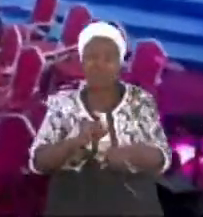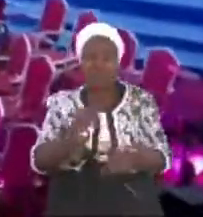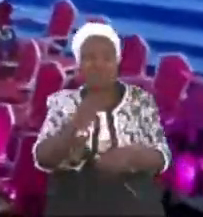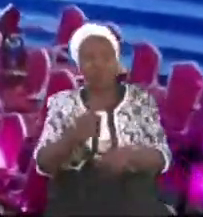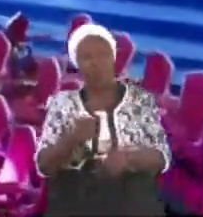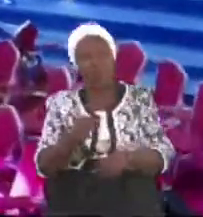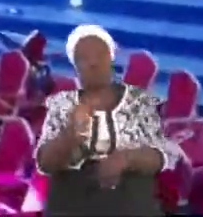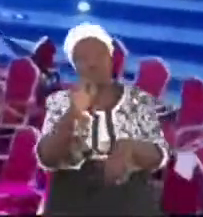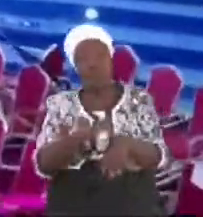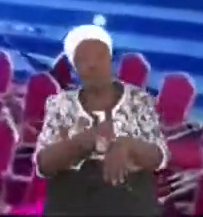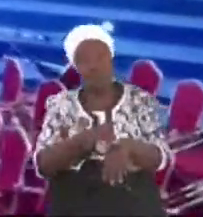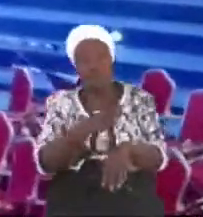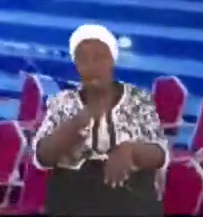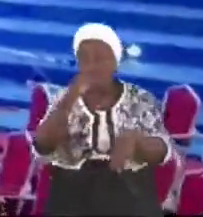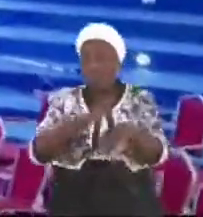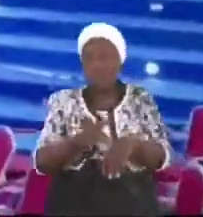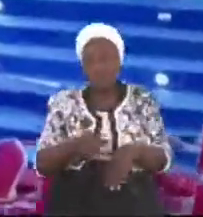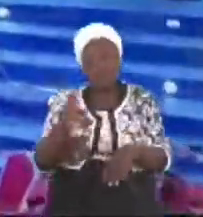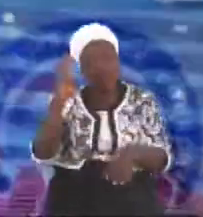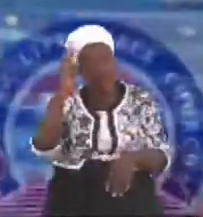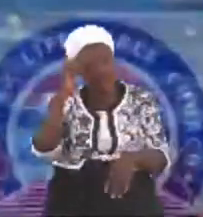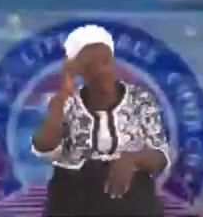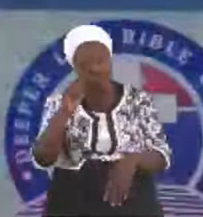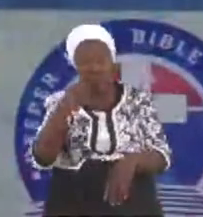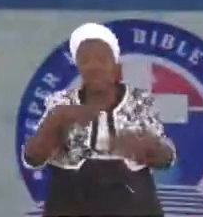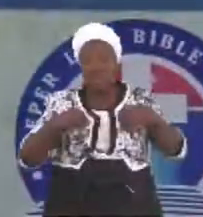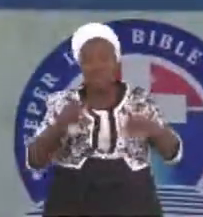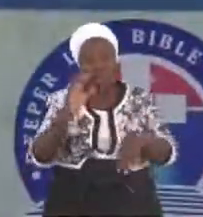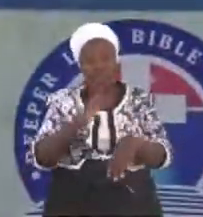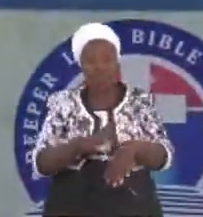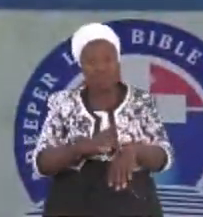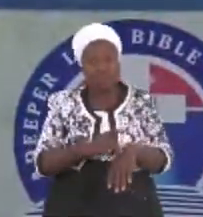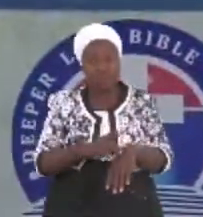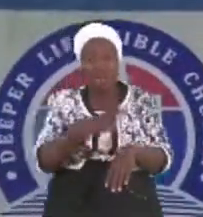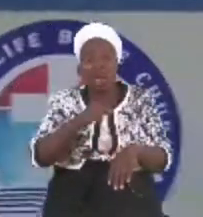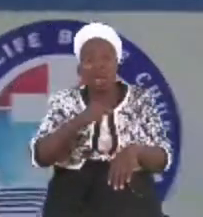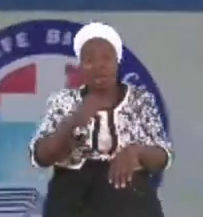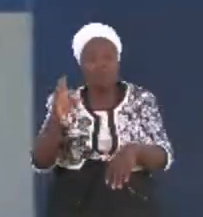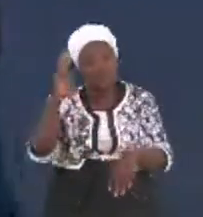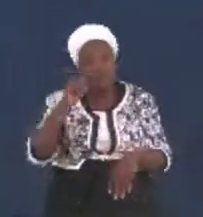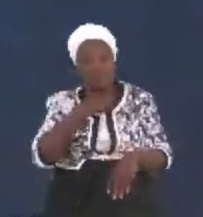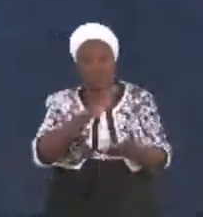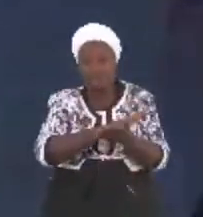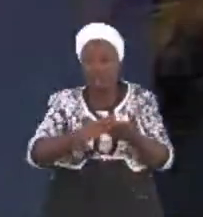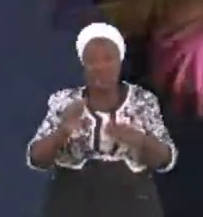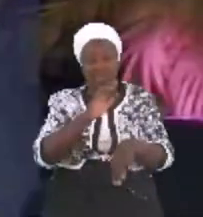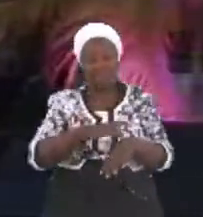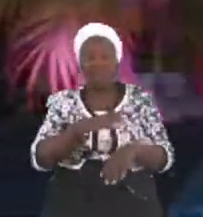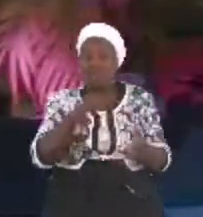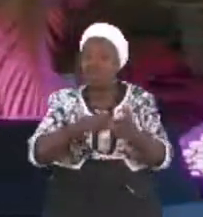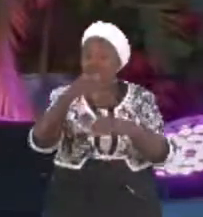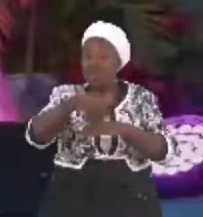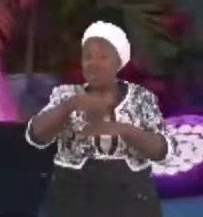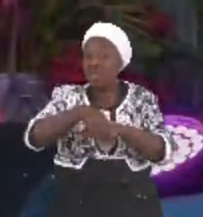toucha. Une touche de guérison, le toucha. Une touche de purification ce soir.